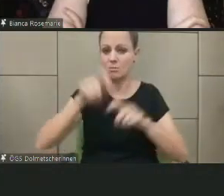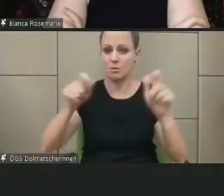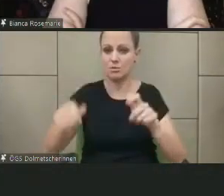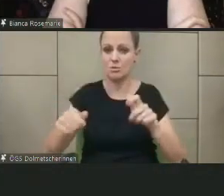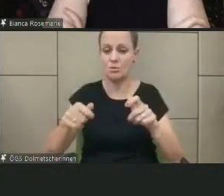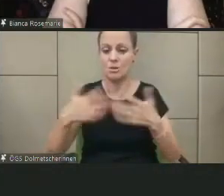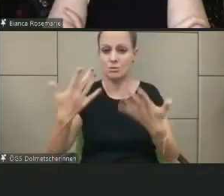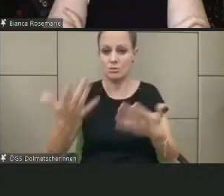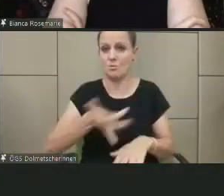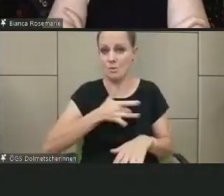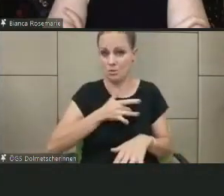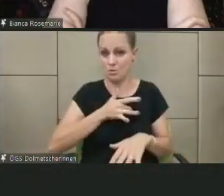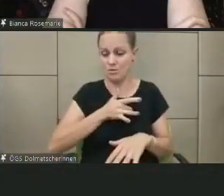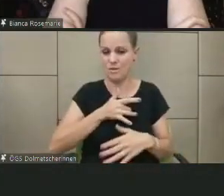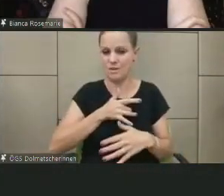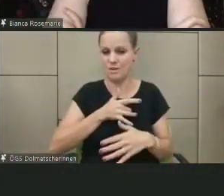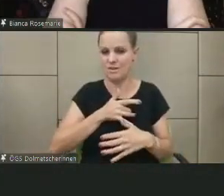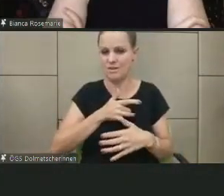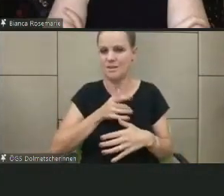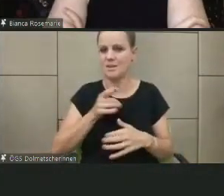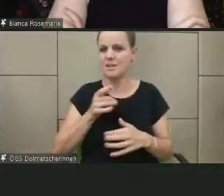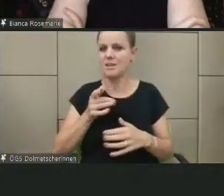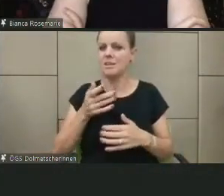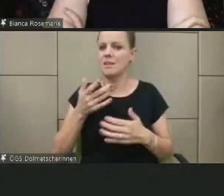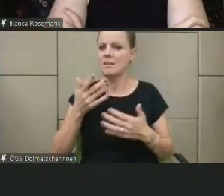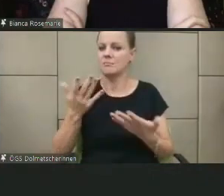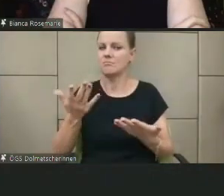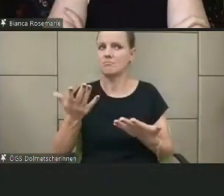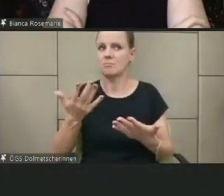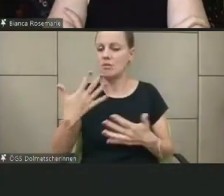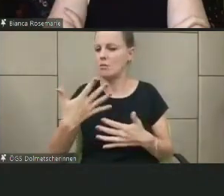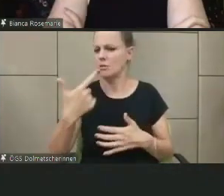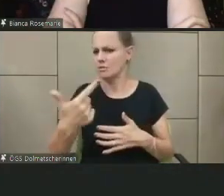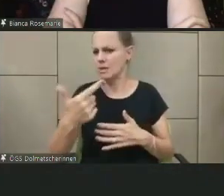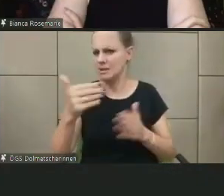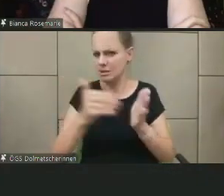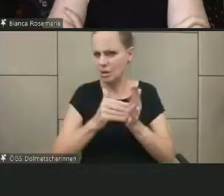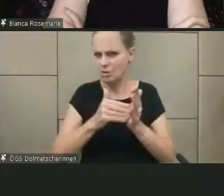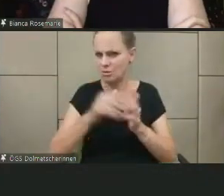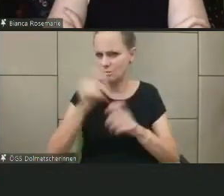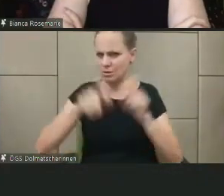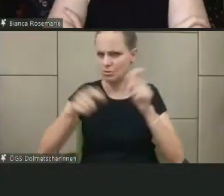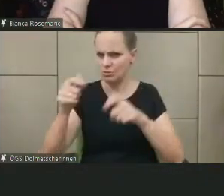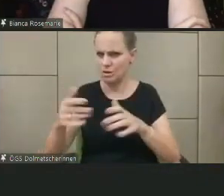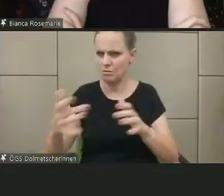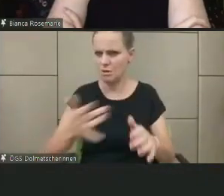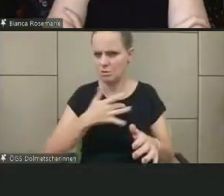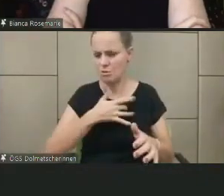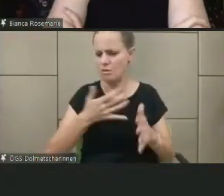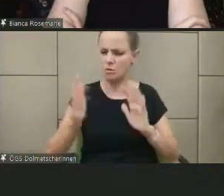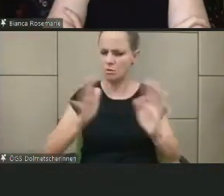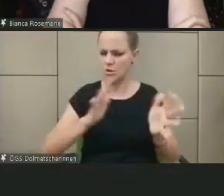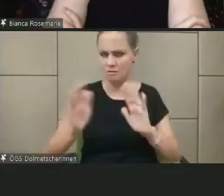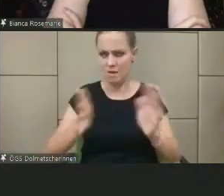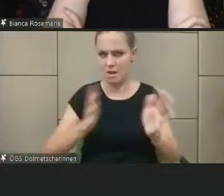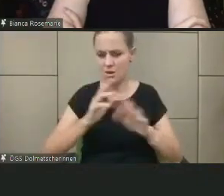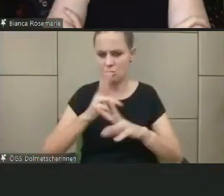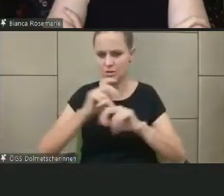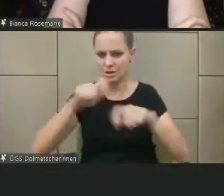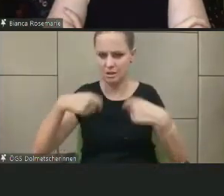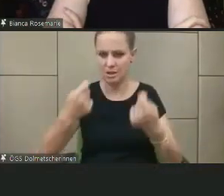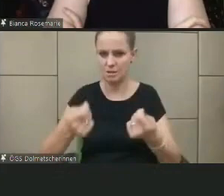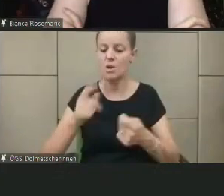sind. Und die Sache ist, die von diesen geschätzt 25.000 Betroffenen, die es schätzungsweise gibt in Österreich, sind